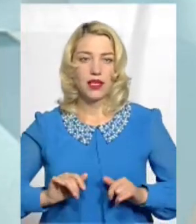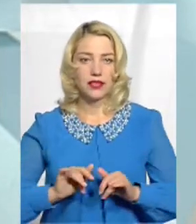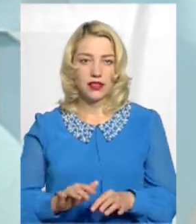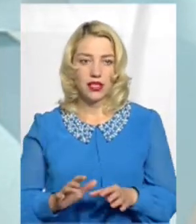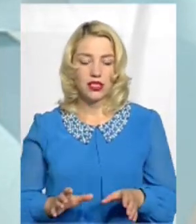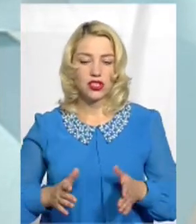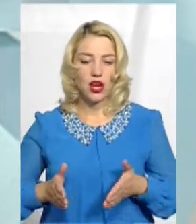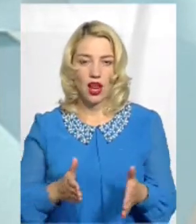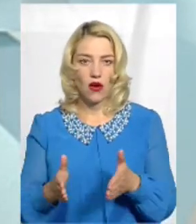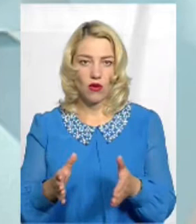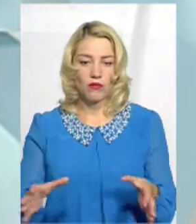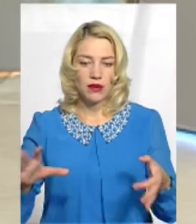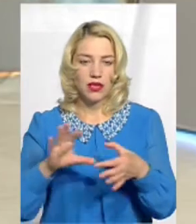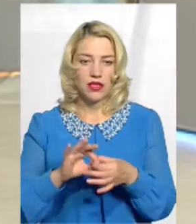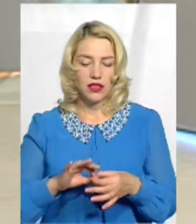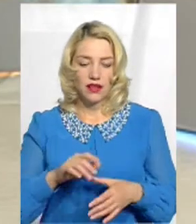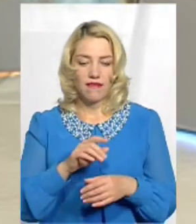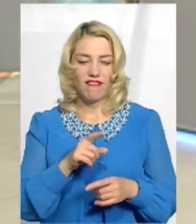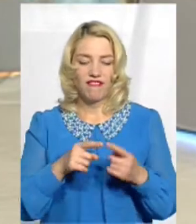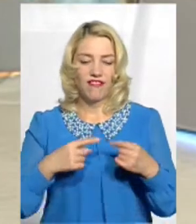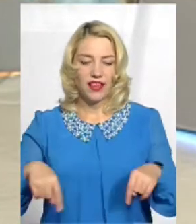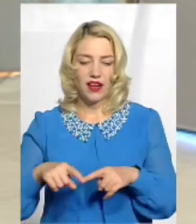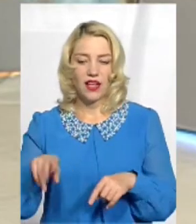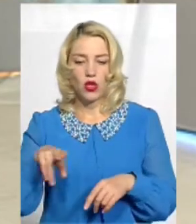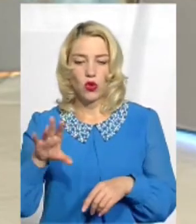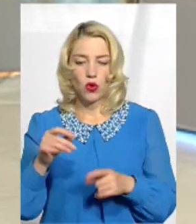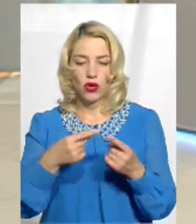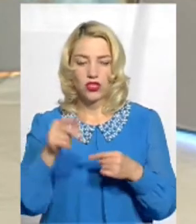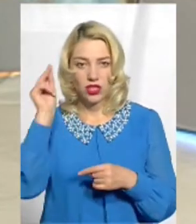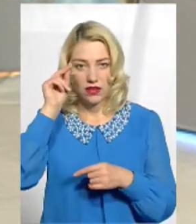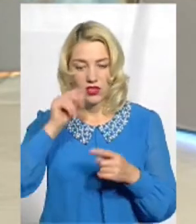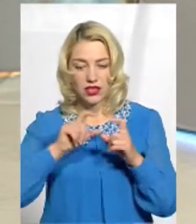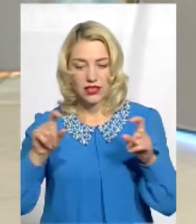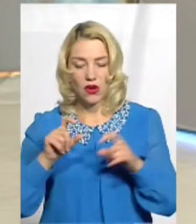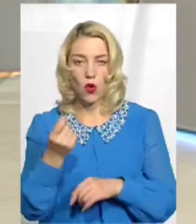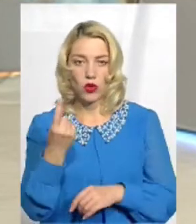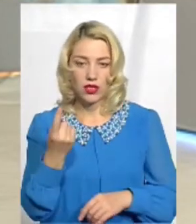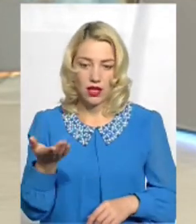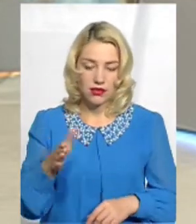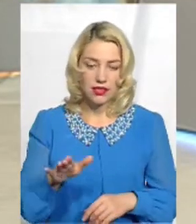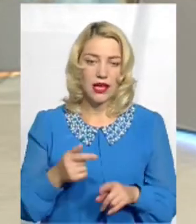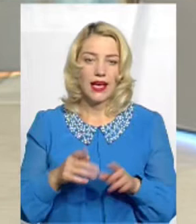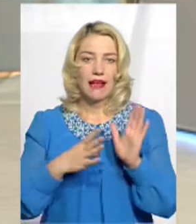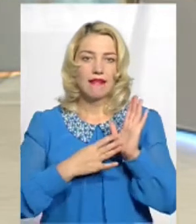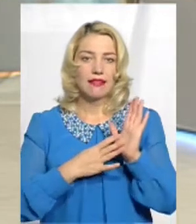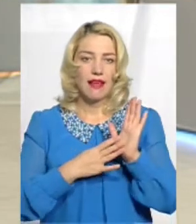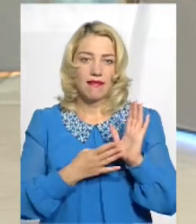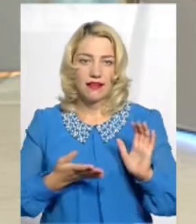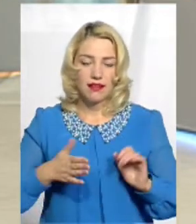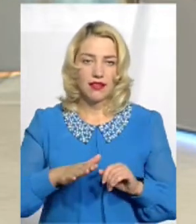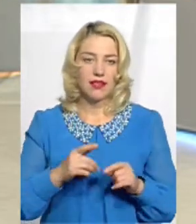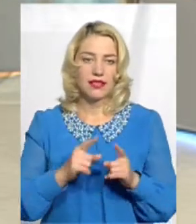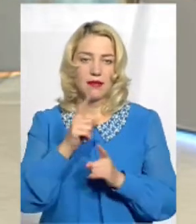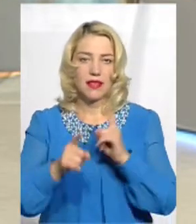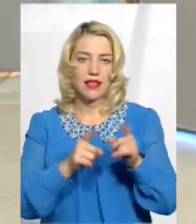шляхом приєднання як філії до інших навчальних закладів 11 навчальних закладів і 9 навчальних закладів змінили тип і